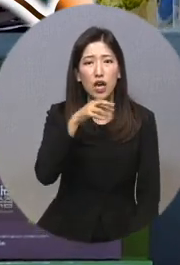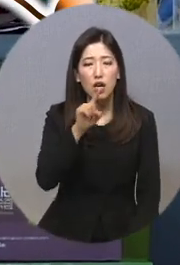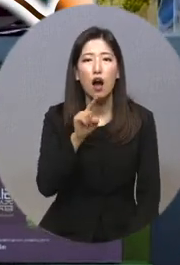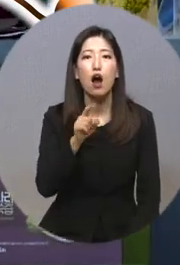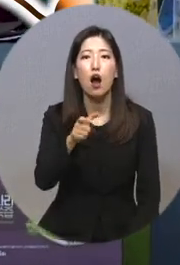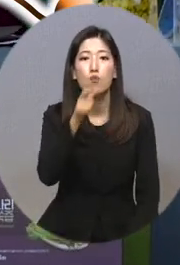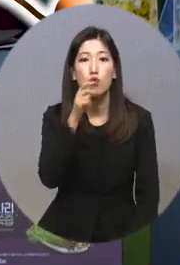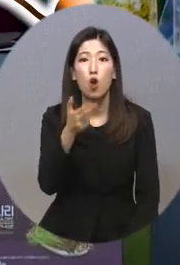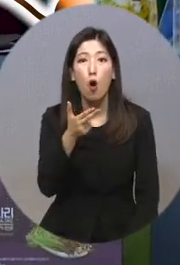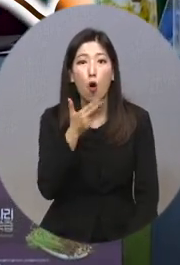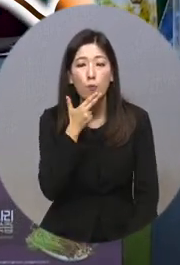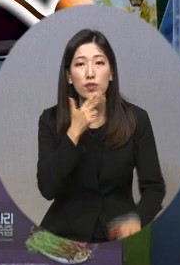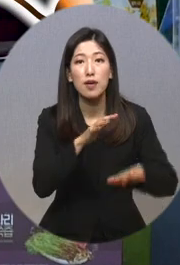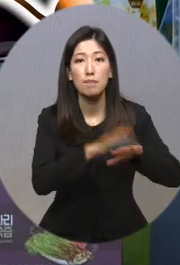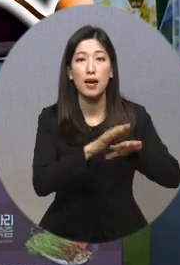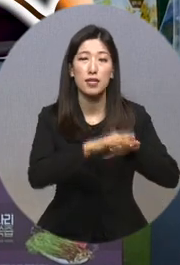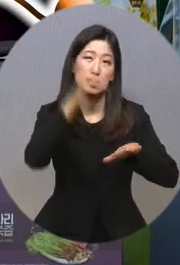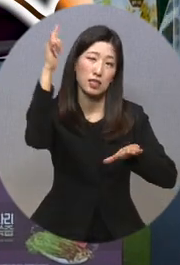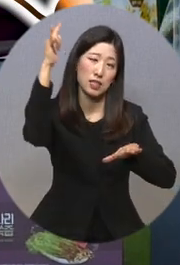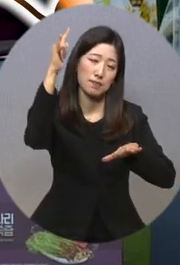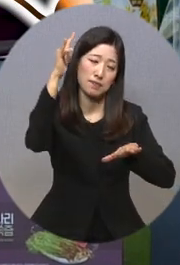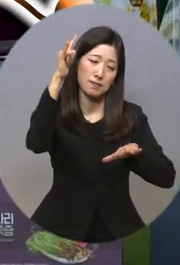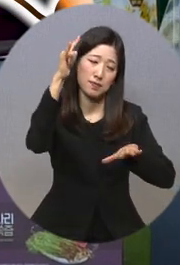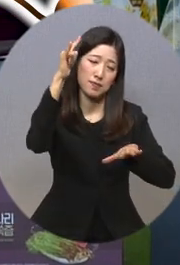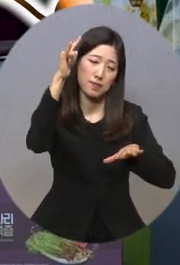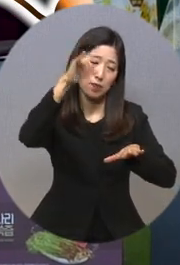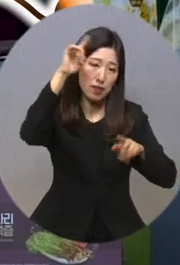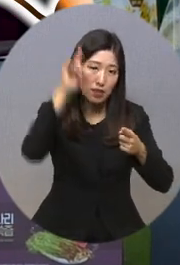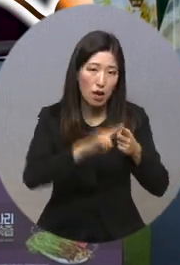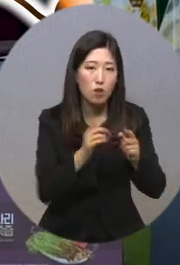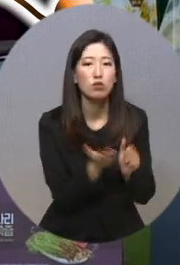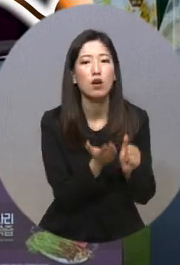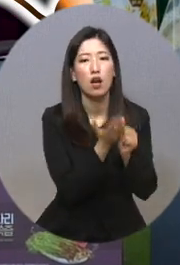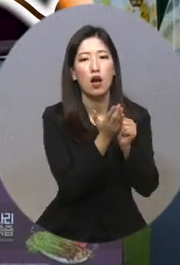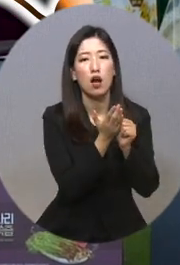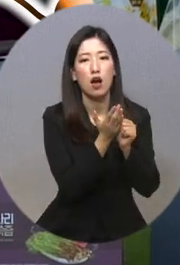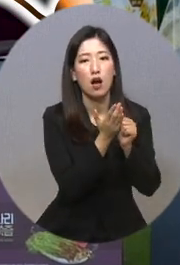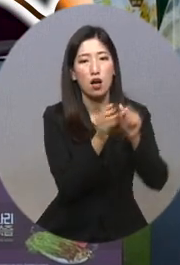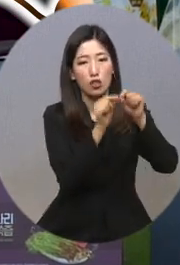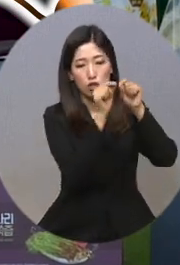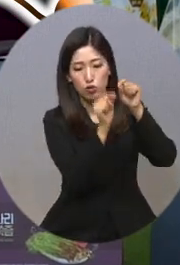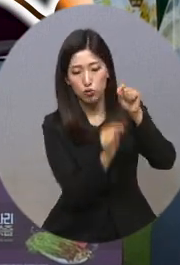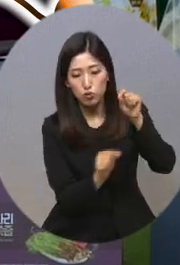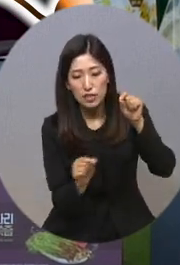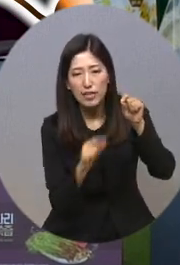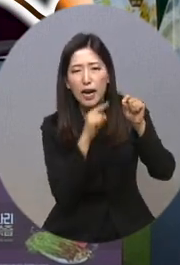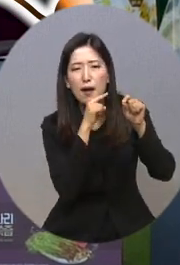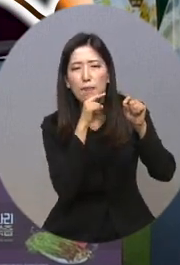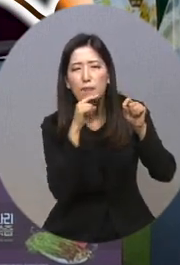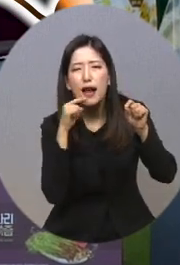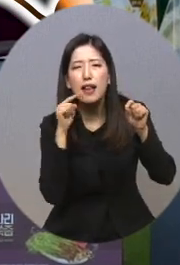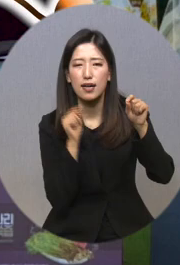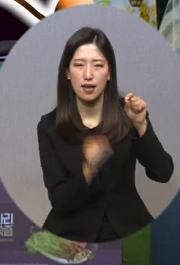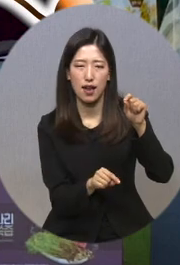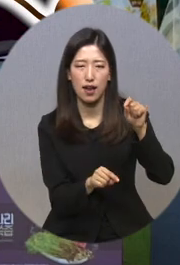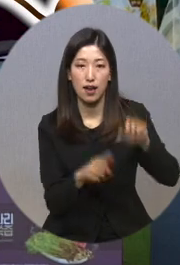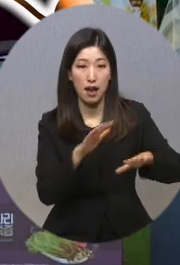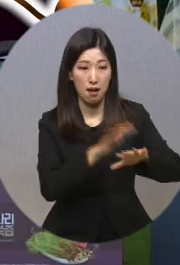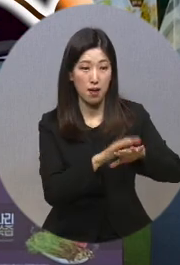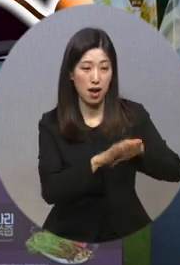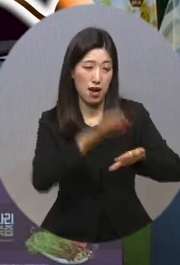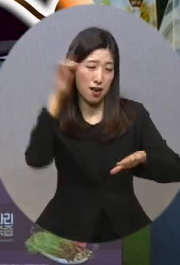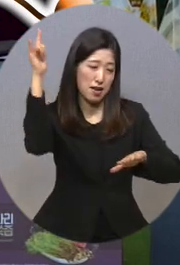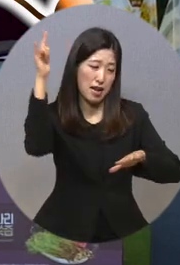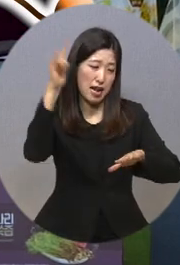없는 밭에서 태양광선을 그대로 받고 자라기 때문에 줄기가 빨갛습니다. 밭이 불타는